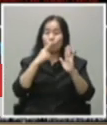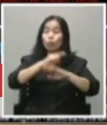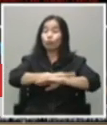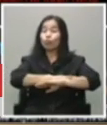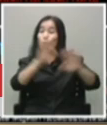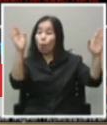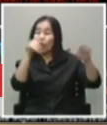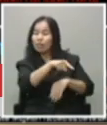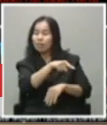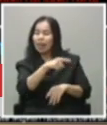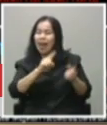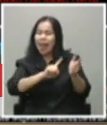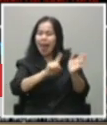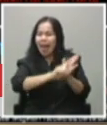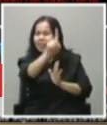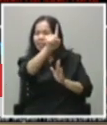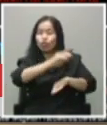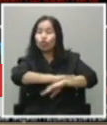เพราะ